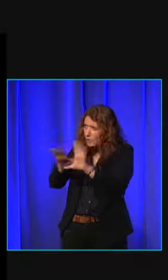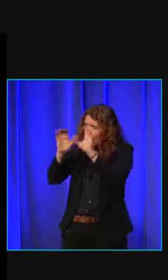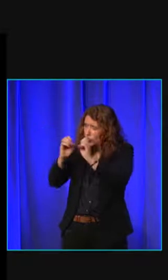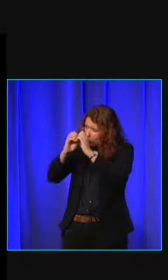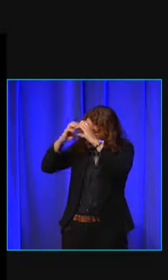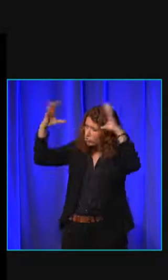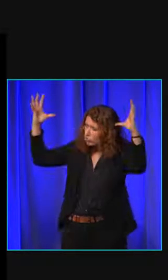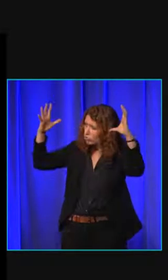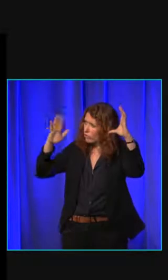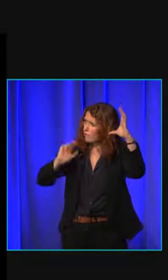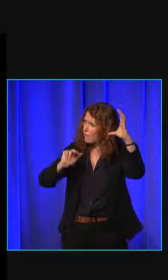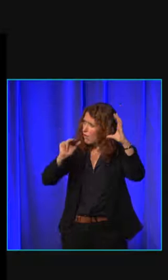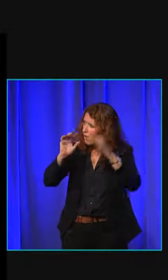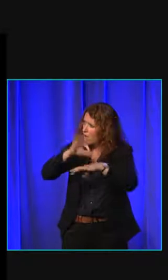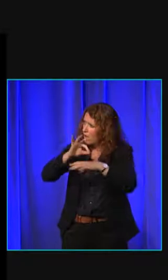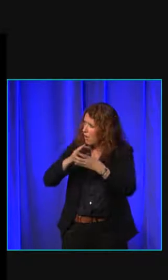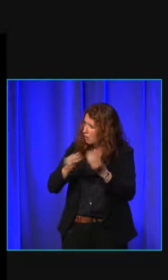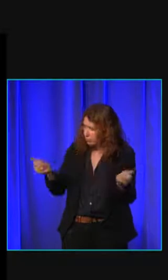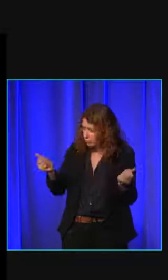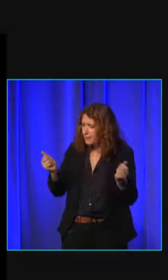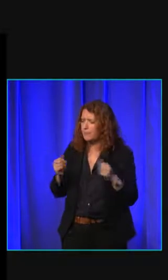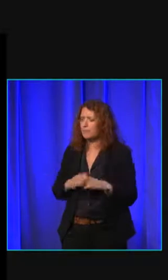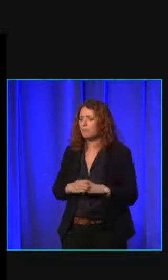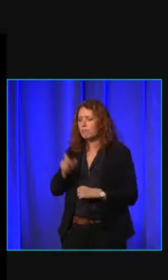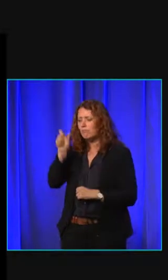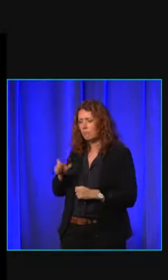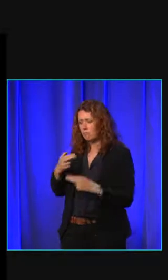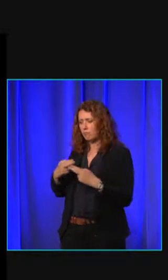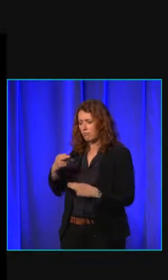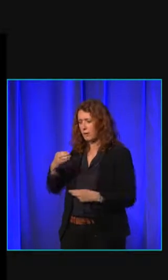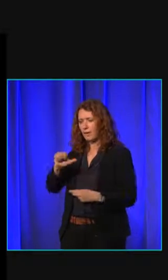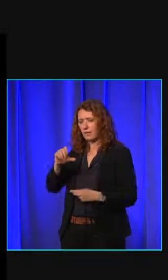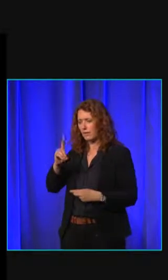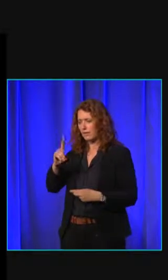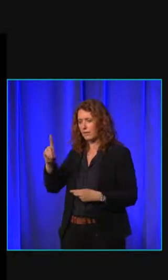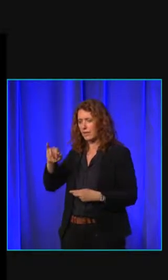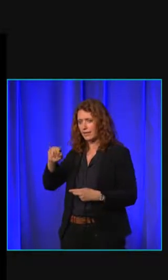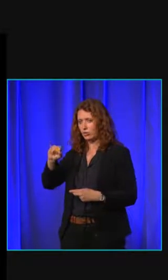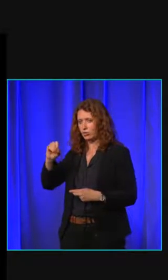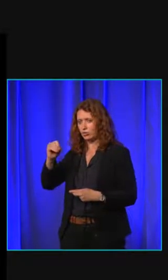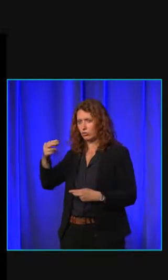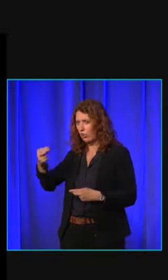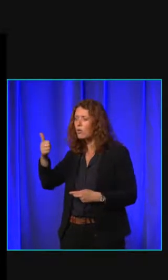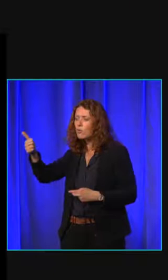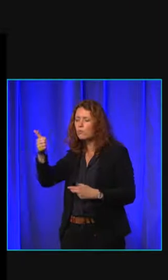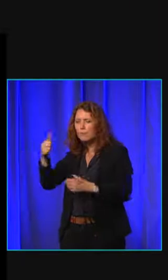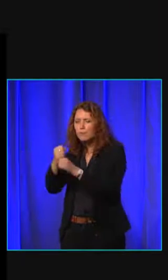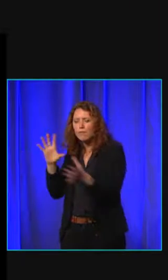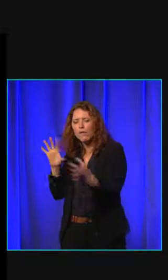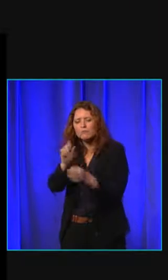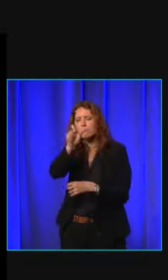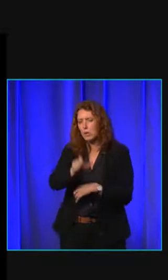particulièrement, a travaillé avec des patients qui étaient victimes d'une rupture du ligament croisé antérieur ou postérieur du